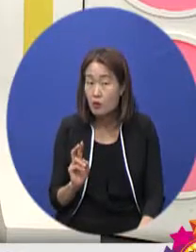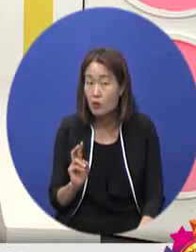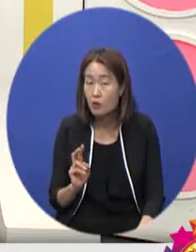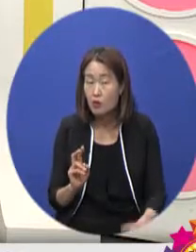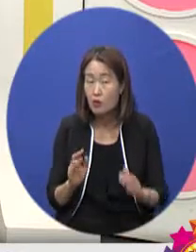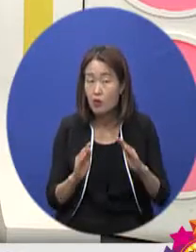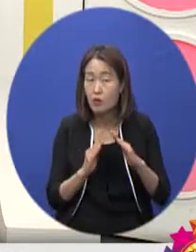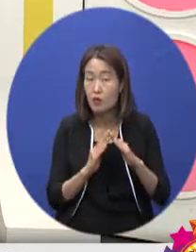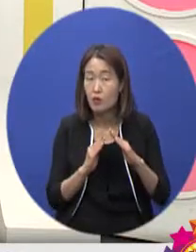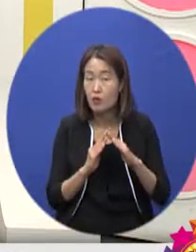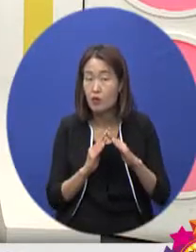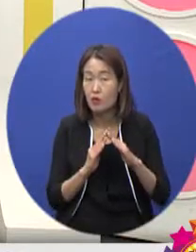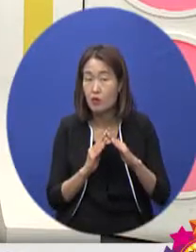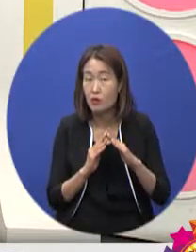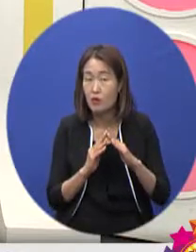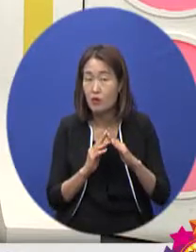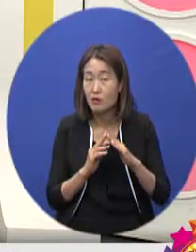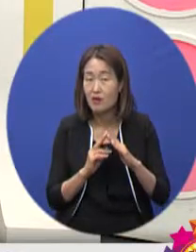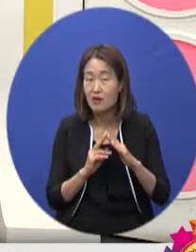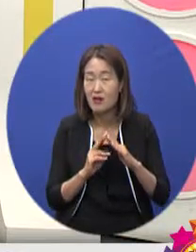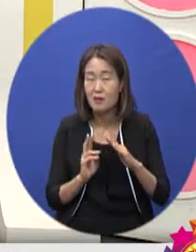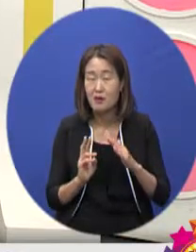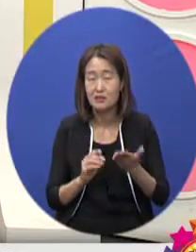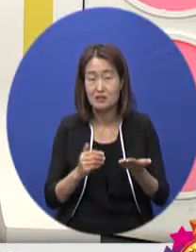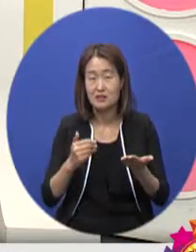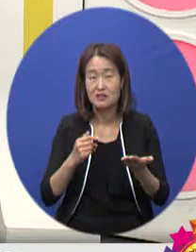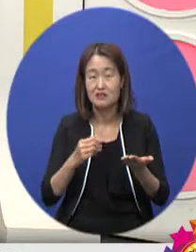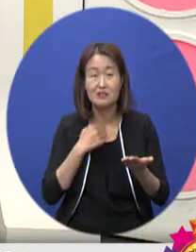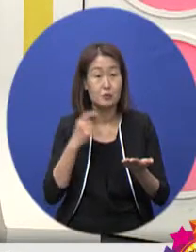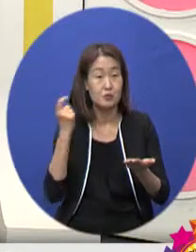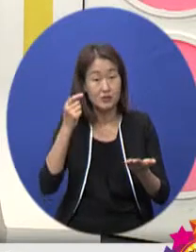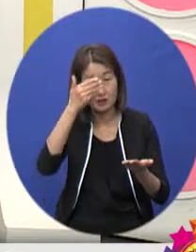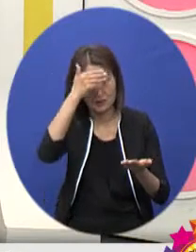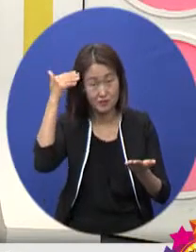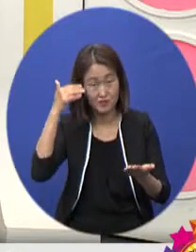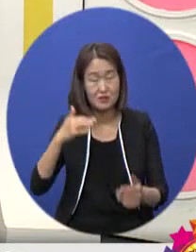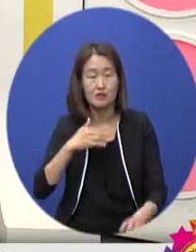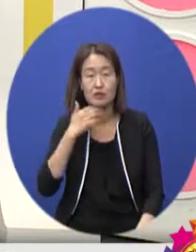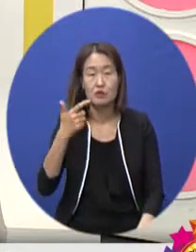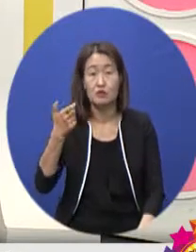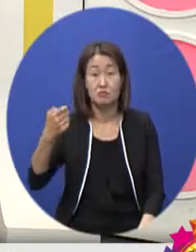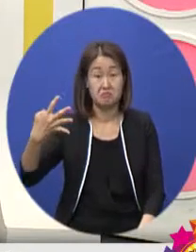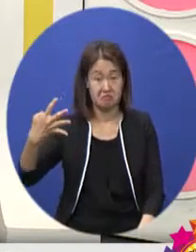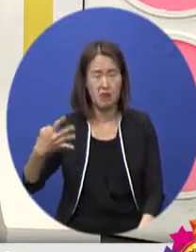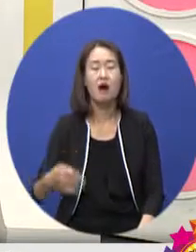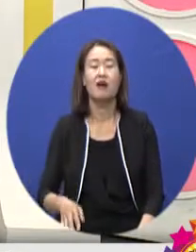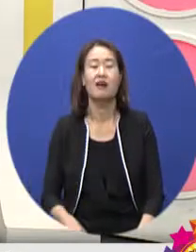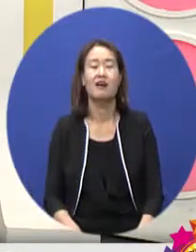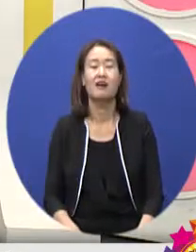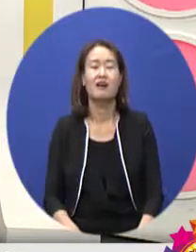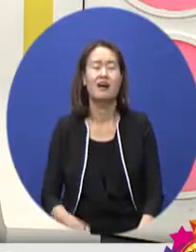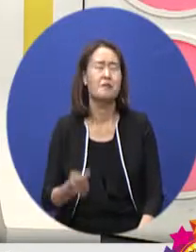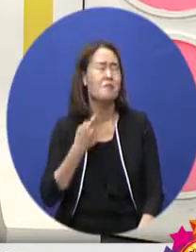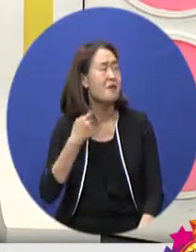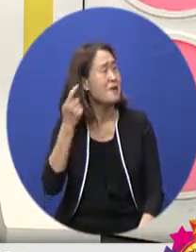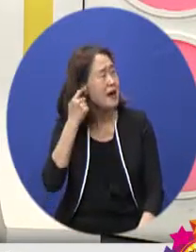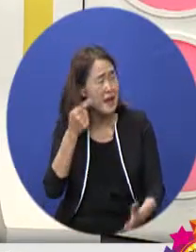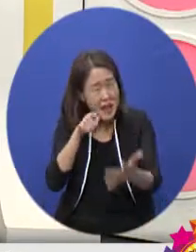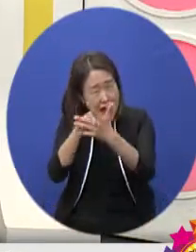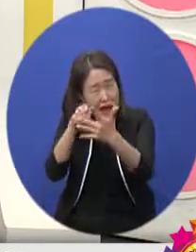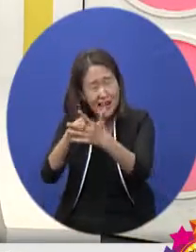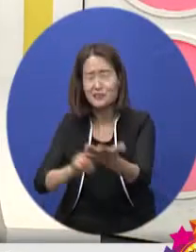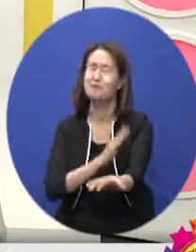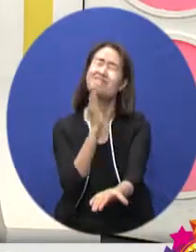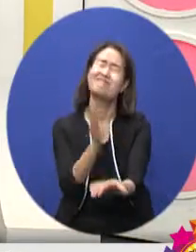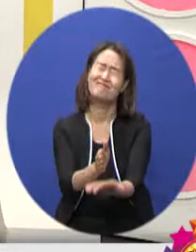되게 젊어 보이셔서 그런데. 네. 예. 그. 저요 6학년 4반이요. 오. 이렇게 목소리를 듣고는 가름할